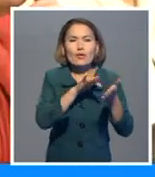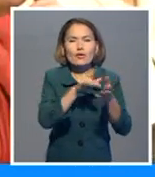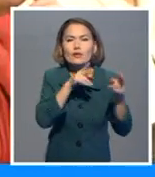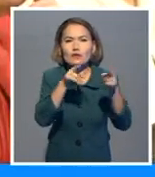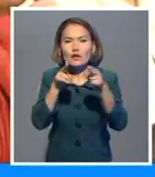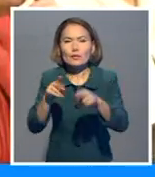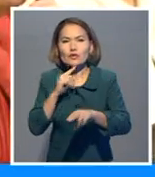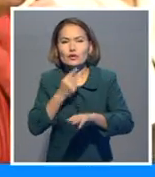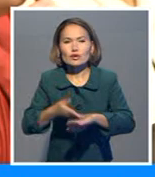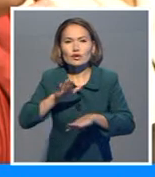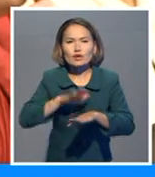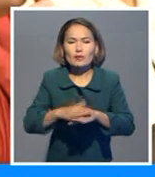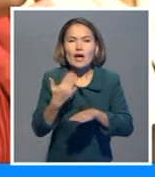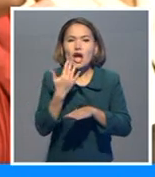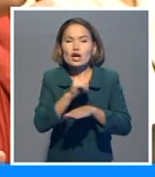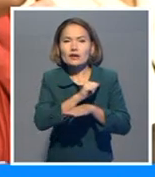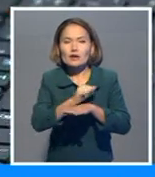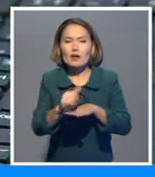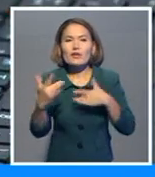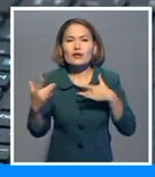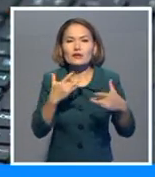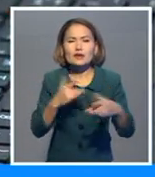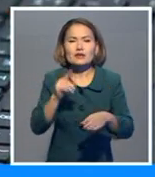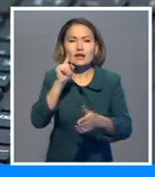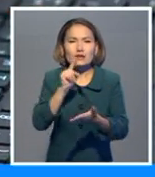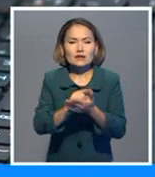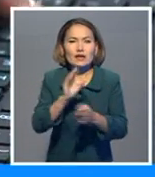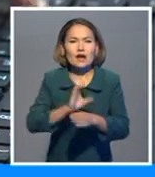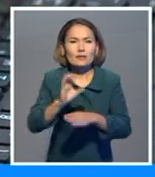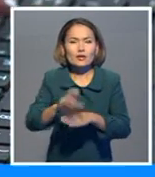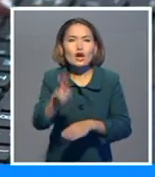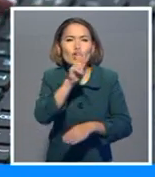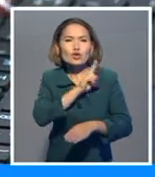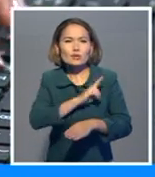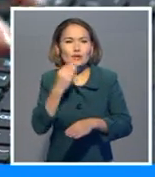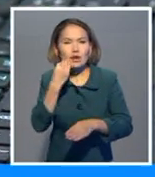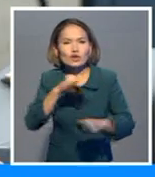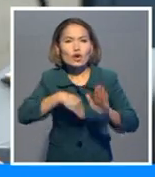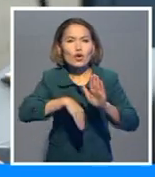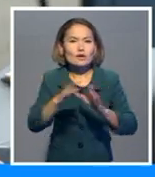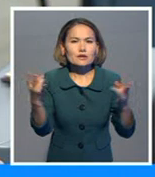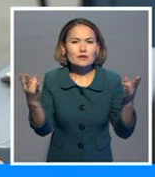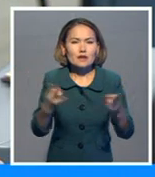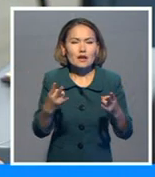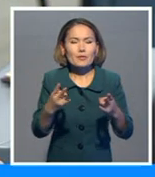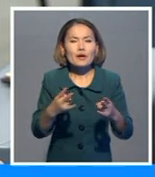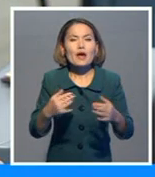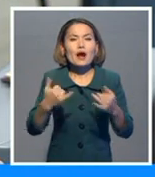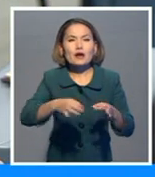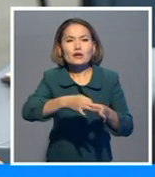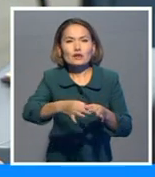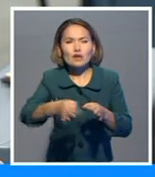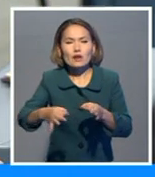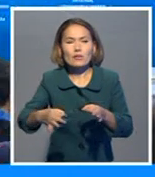театр әртістерінің шетелге шығып ел мәртебесін арттырудағы жұмыстарының жүйелі еместігін алға тартты. Тіпті өңірлер өнер көрсетудің өзі